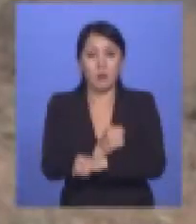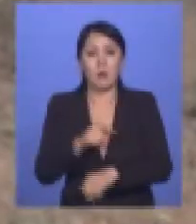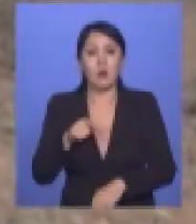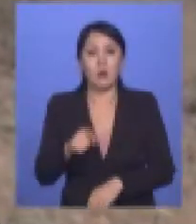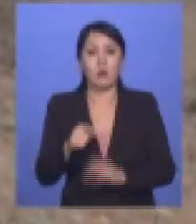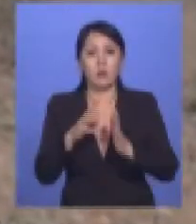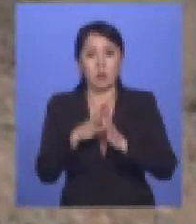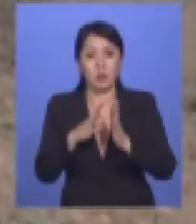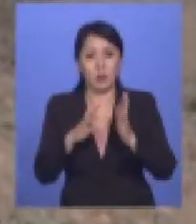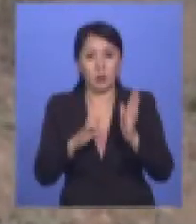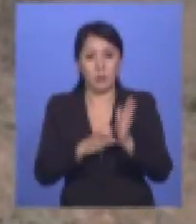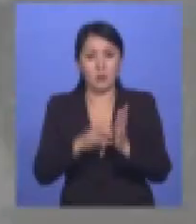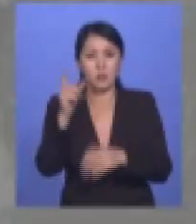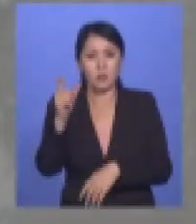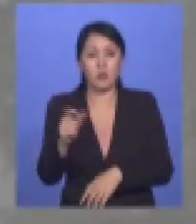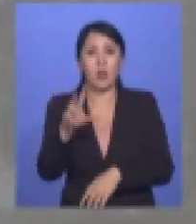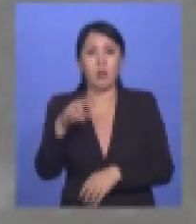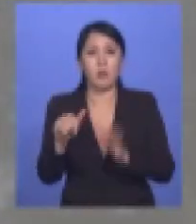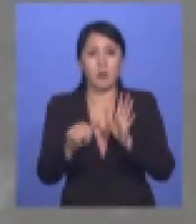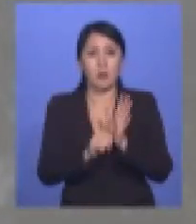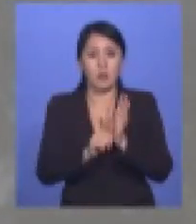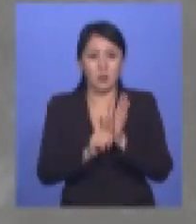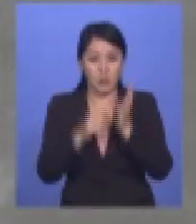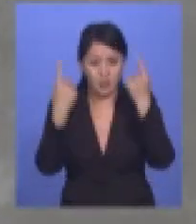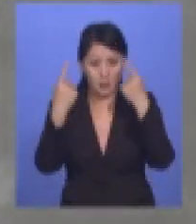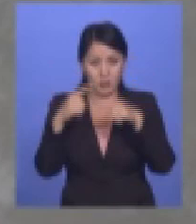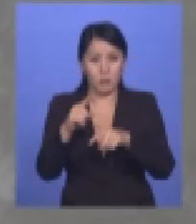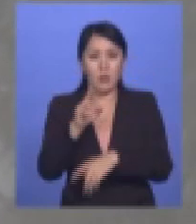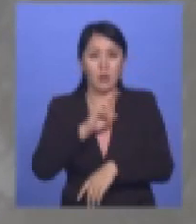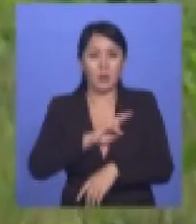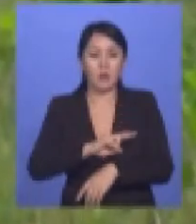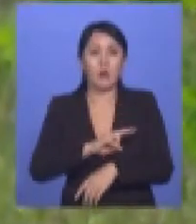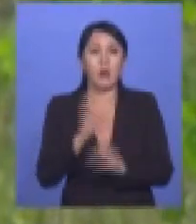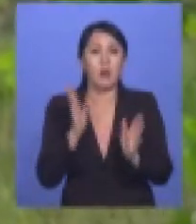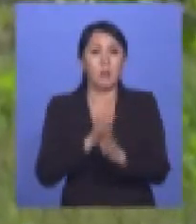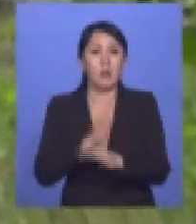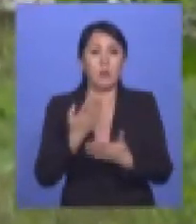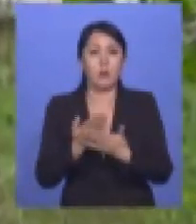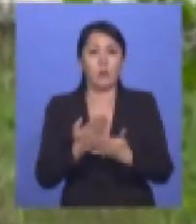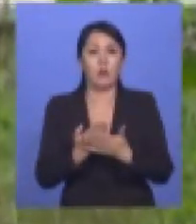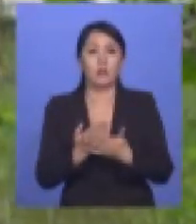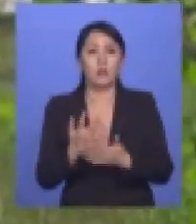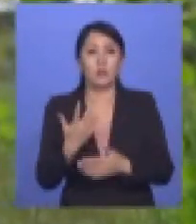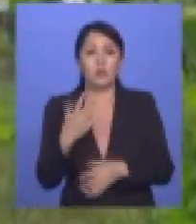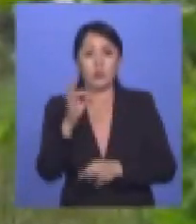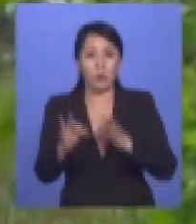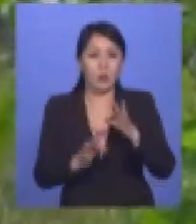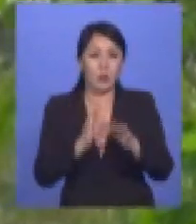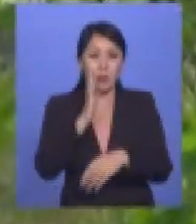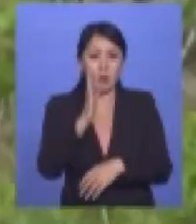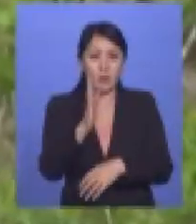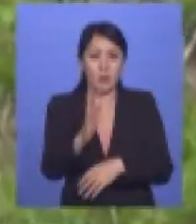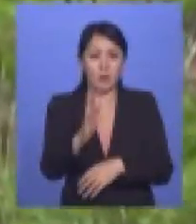қазір 1900-дан астам адам, 360-қа жуық бірлік техника жұмылдырылған. Қазгидромет болжамы бойынша алдағы 3